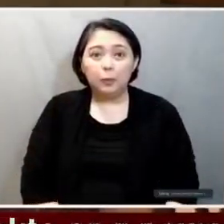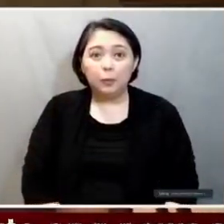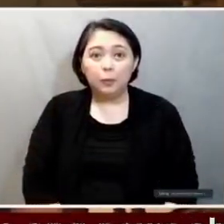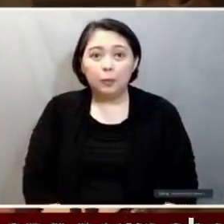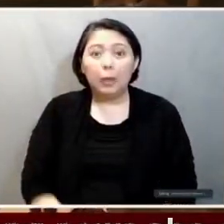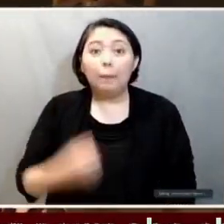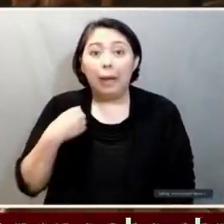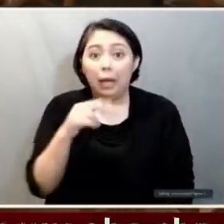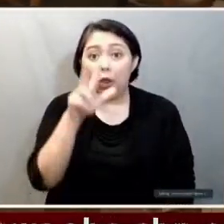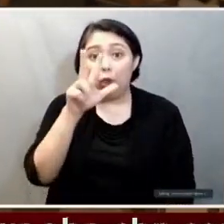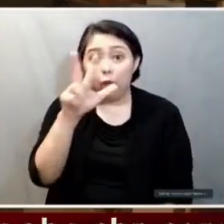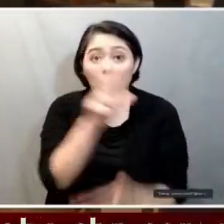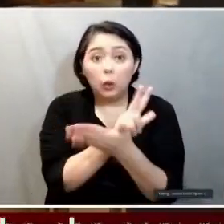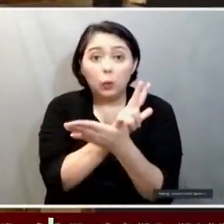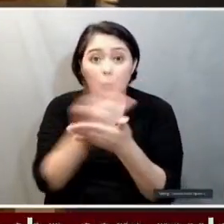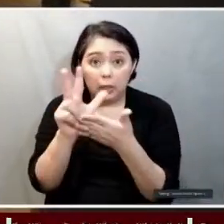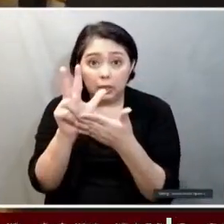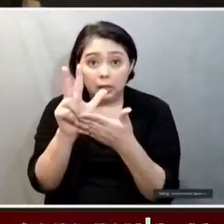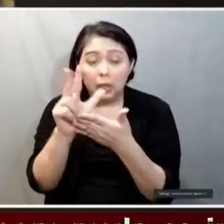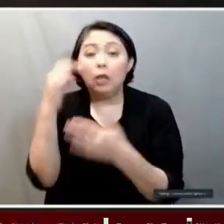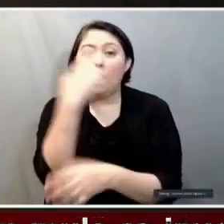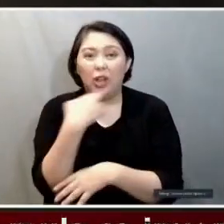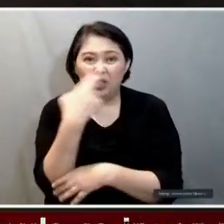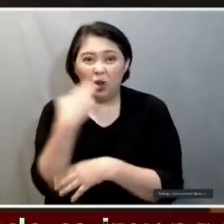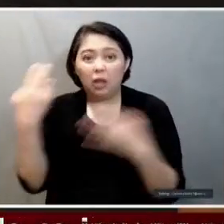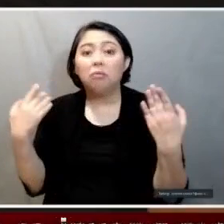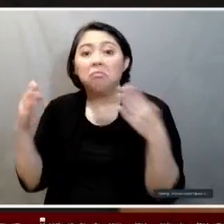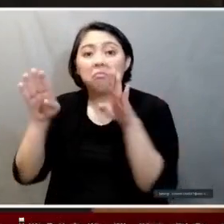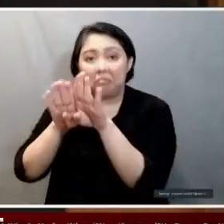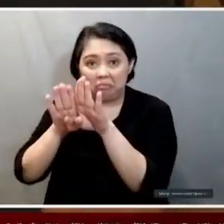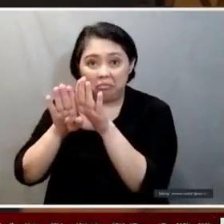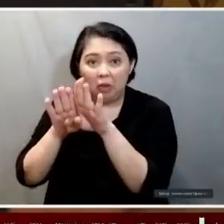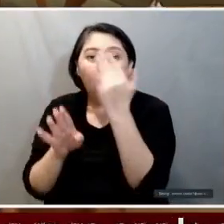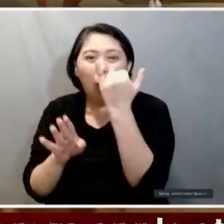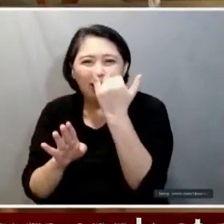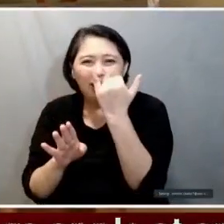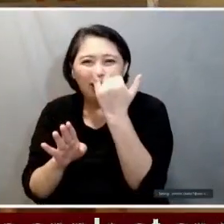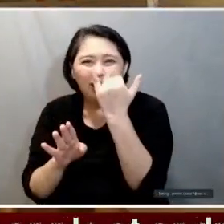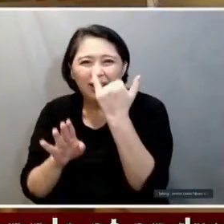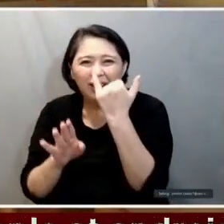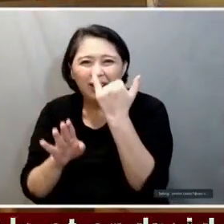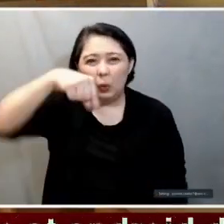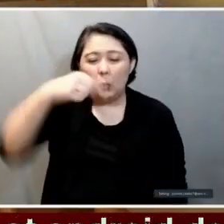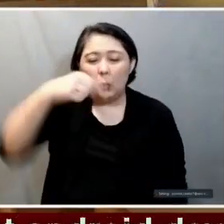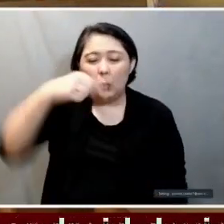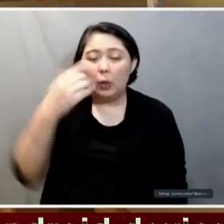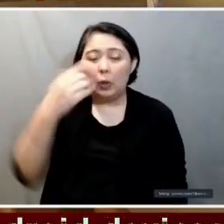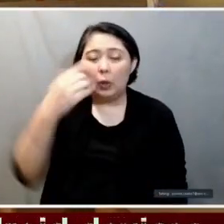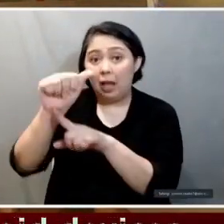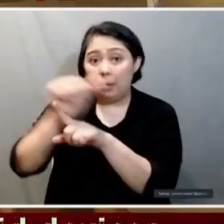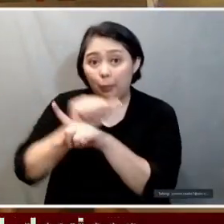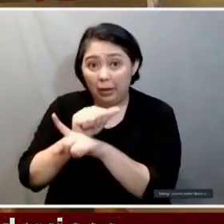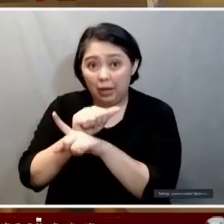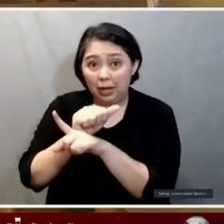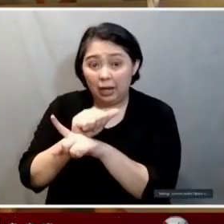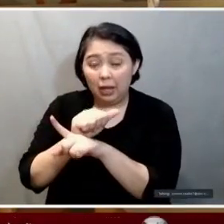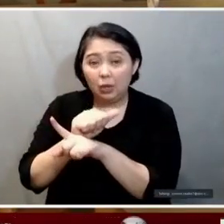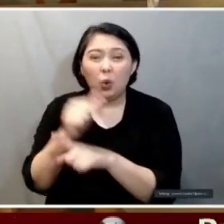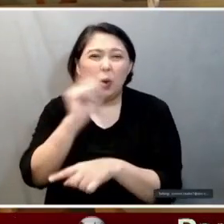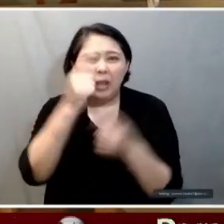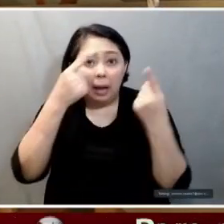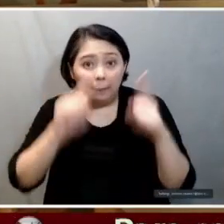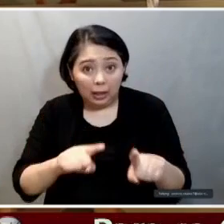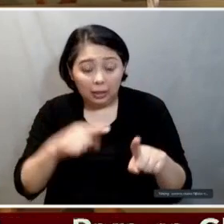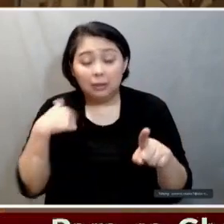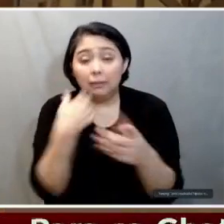Tatlong linggong nagsara ang restaurant na ito ng mag-ECQ noong Abril para may sahuri ng staff in advance ng employer